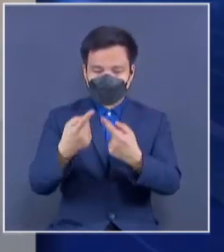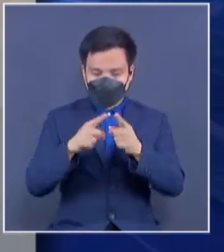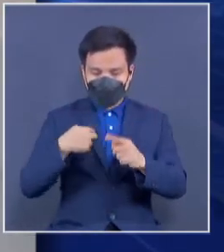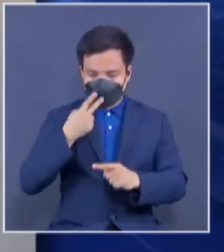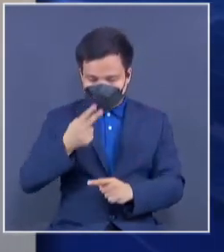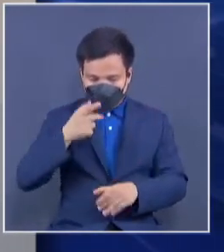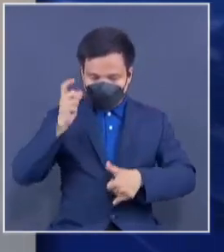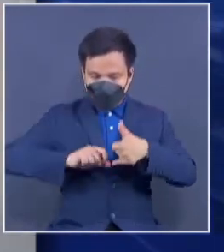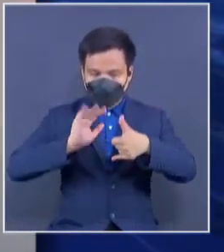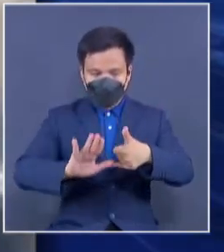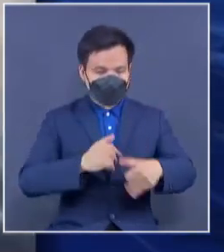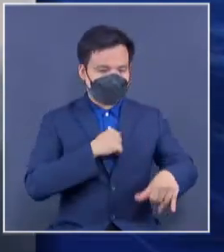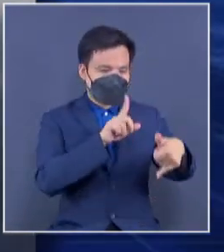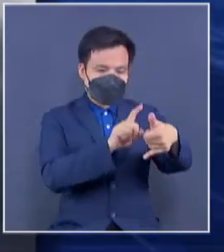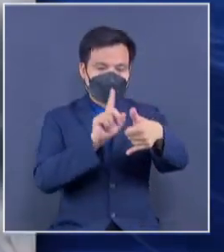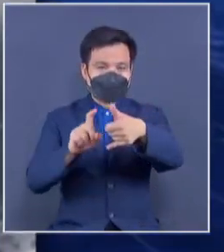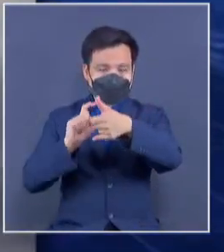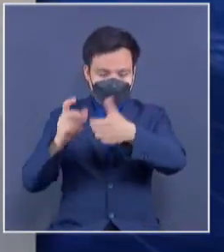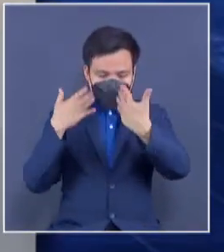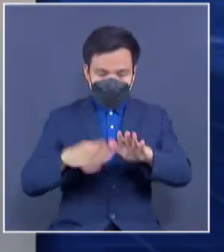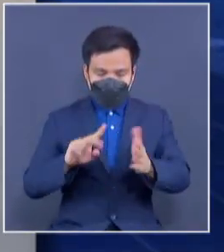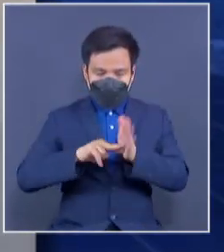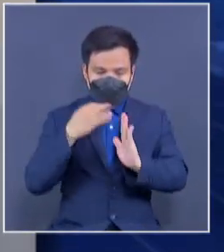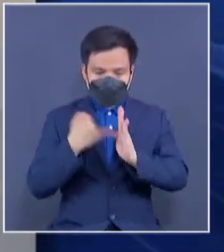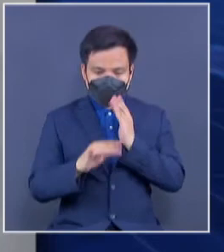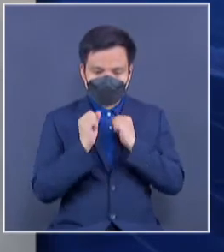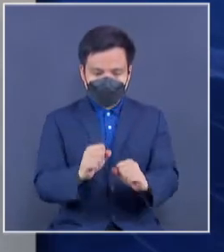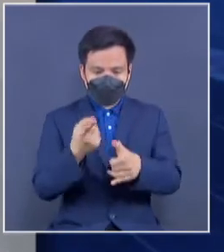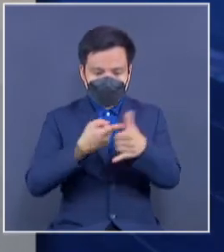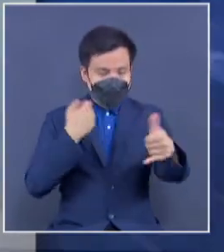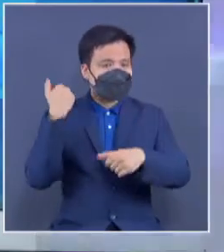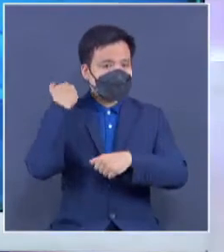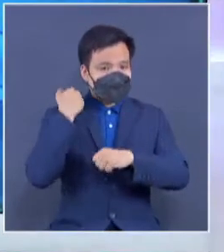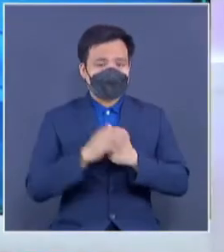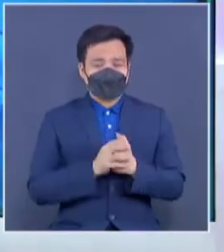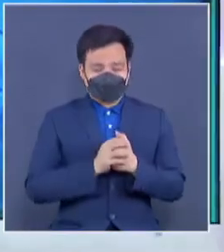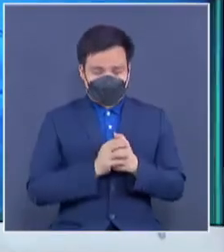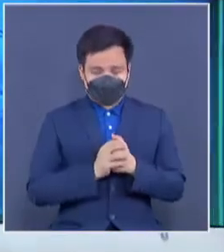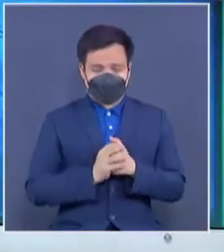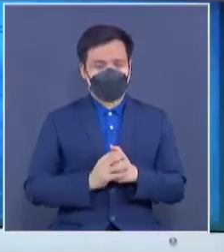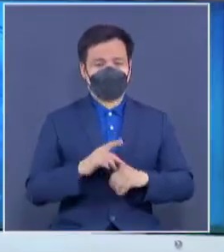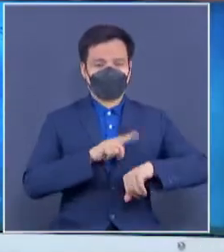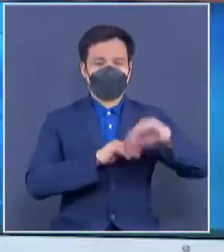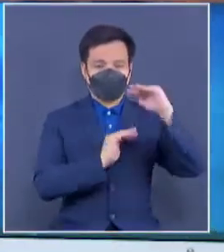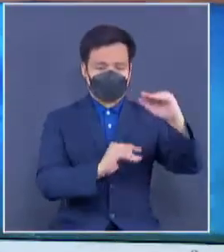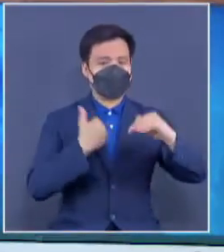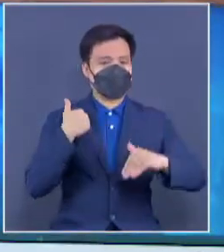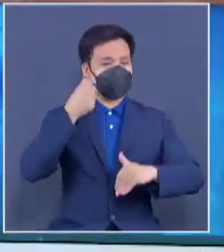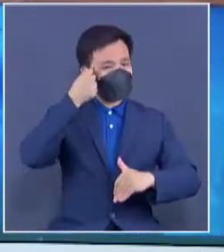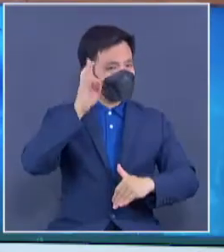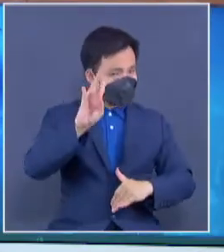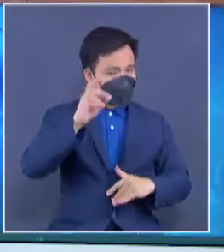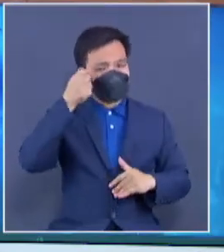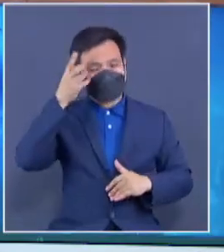หรือไม่เดี๋ยวต้องสอบปากคำทั้งสองฝ่ายรวมถึงตรวจสอบพยานหลักฐานอีกครั้งหนึ่งที่ระยะเวลามาเลข 7วันหยุดวันไหนมาไหนด้วยกันที่ 2อีก 7วัน